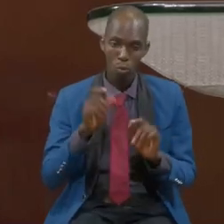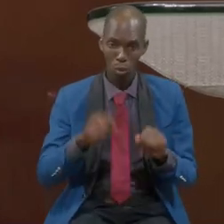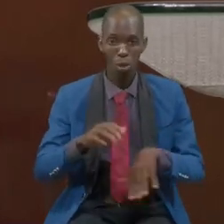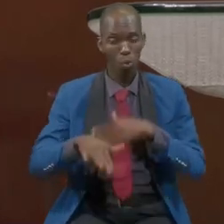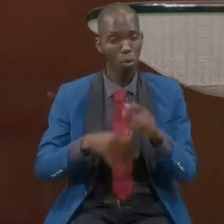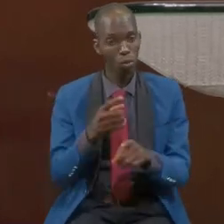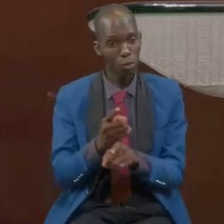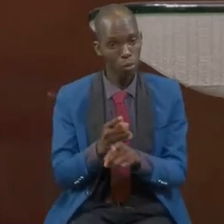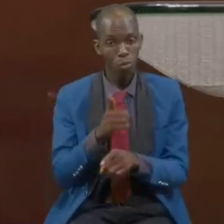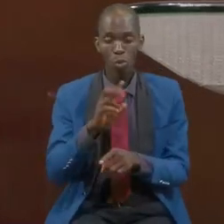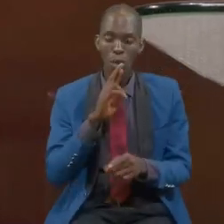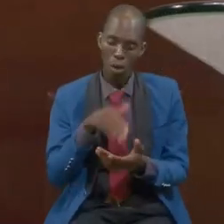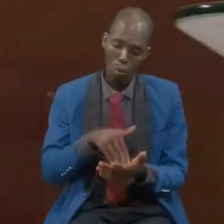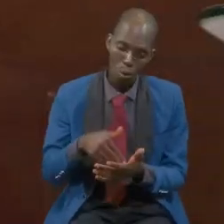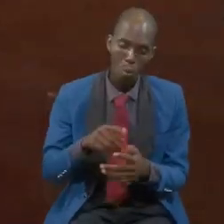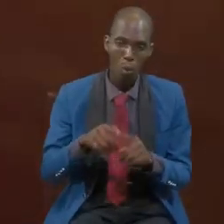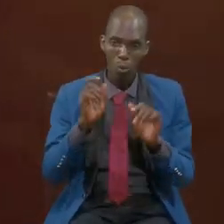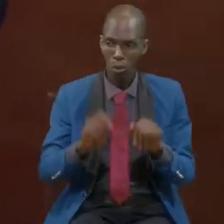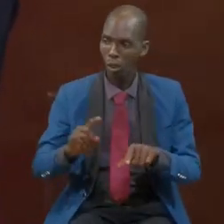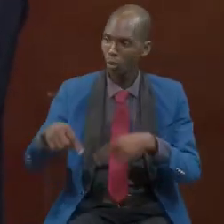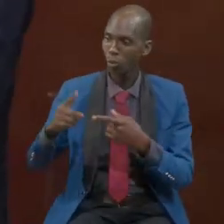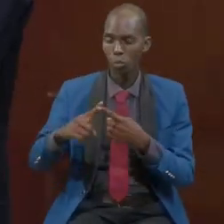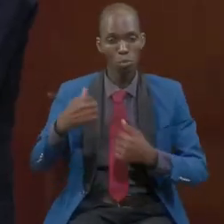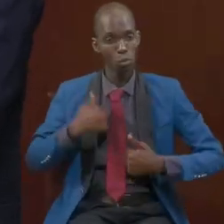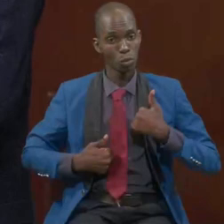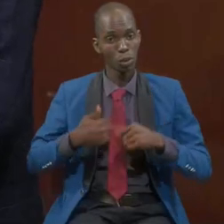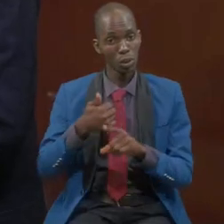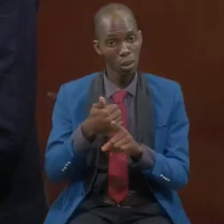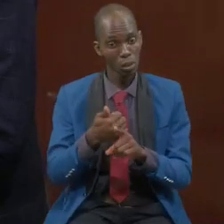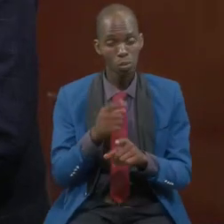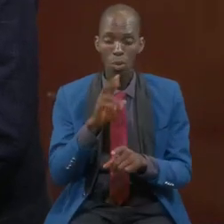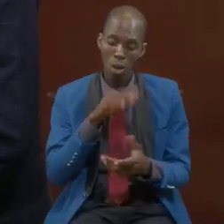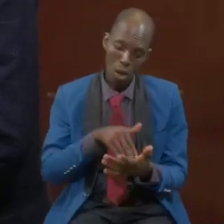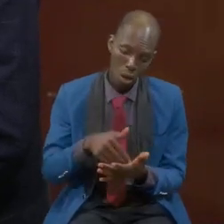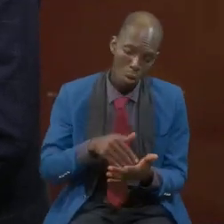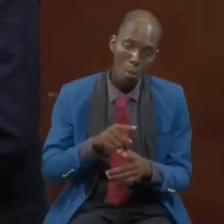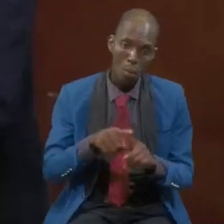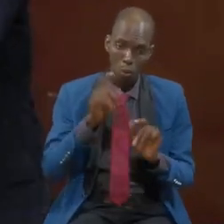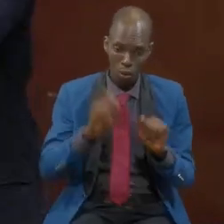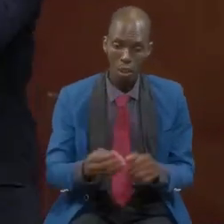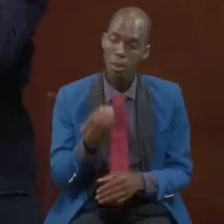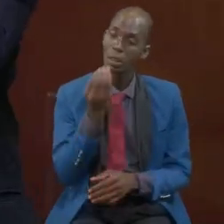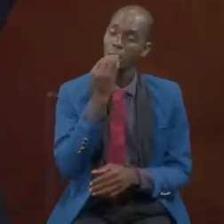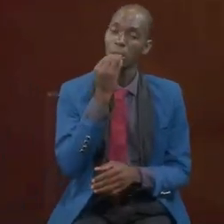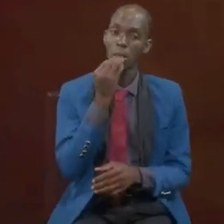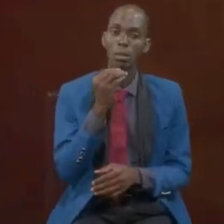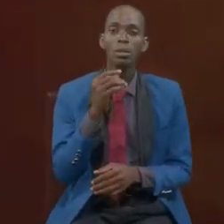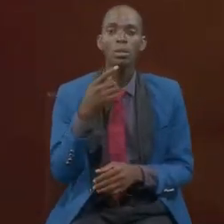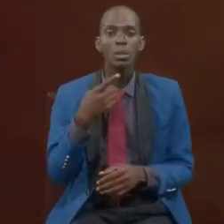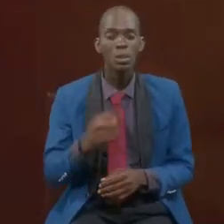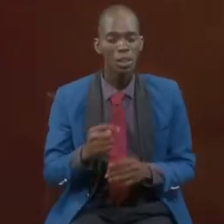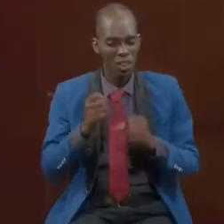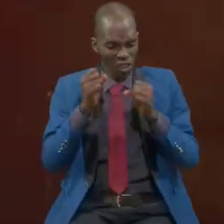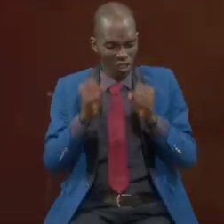Tu peux te tenir debout. Tu es faible, mais tu peux marcher. Tu es faible, mais tu peux aller à la toilette. Tu peux